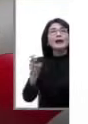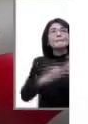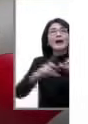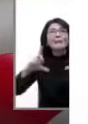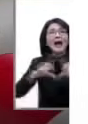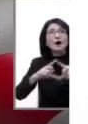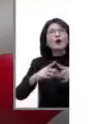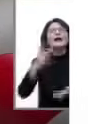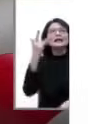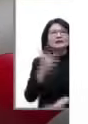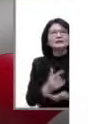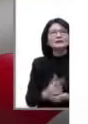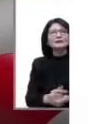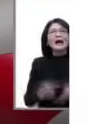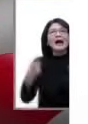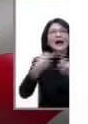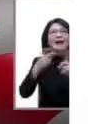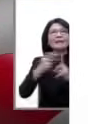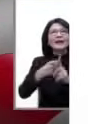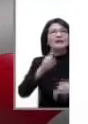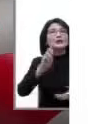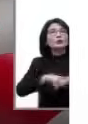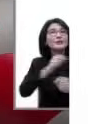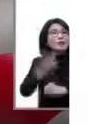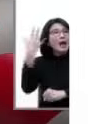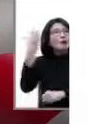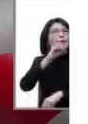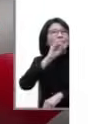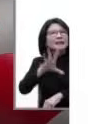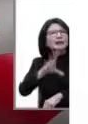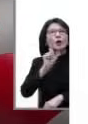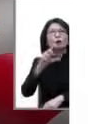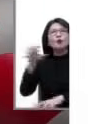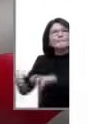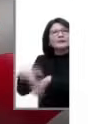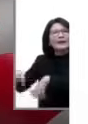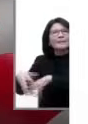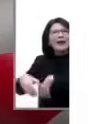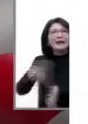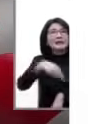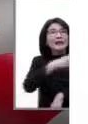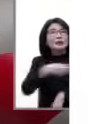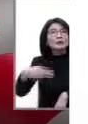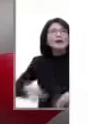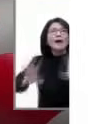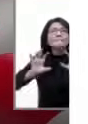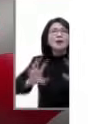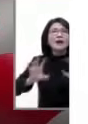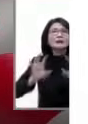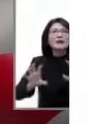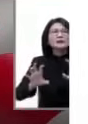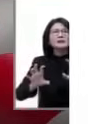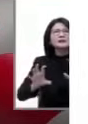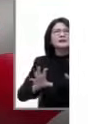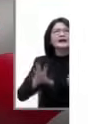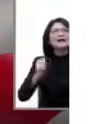kalau kita lihat misalnya bisa jadi kalau orang melihat e misalnya performa dari apa capres 02 itu dianggap menarik tapi belum tentu juga